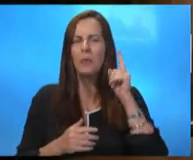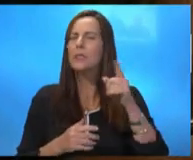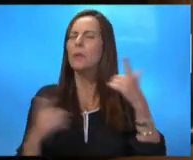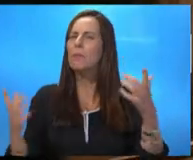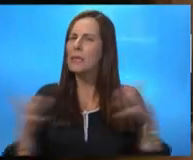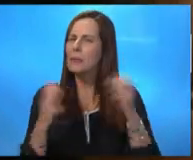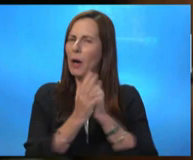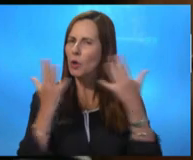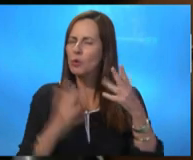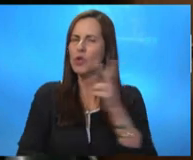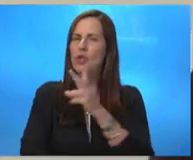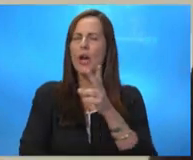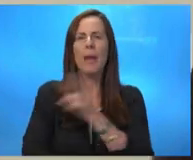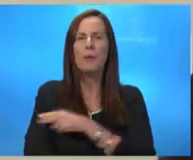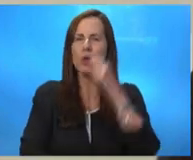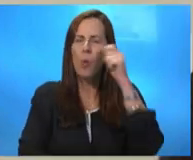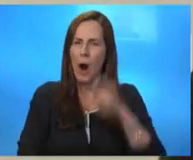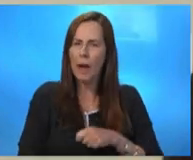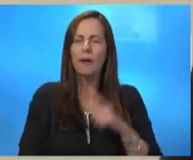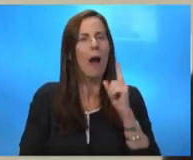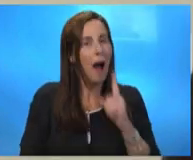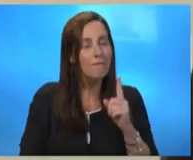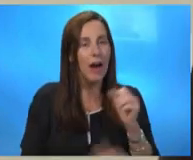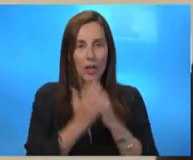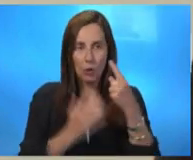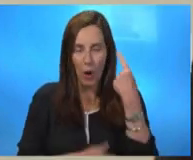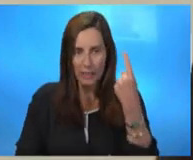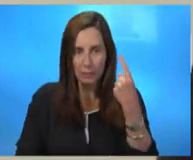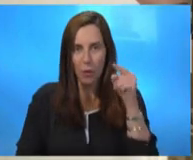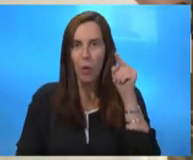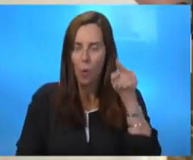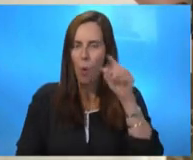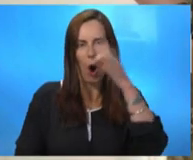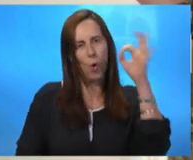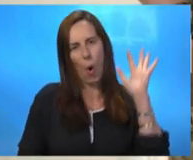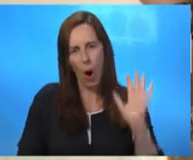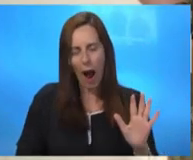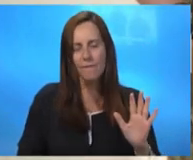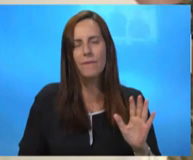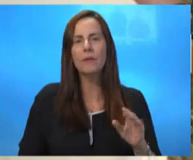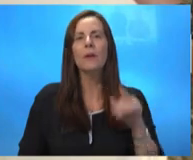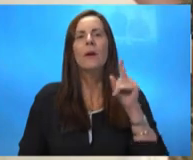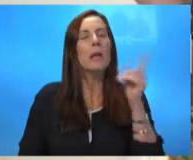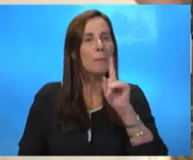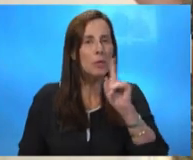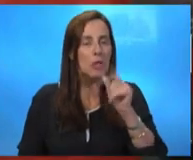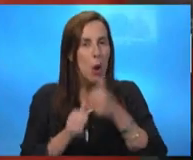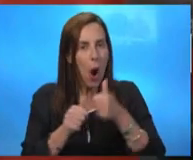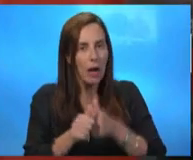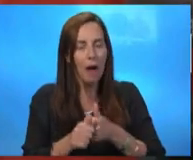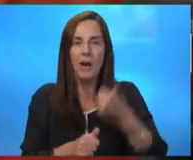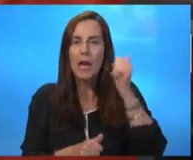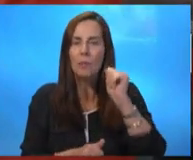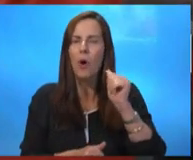עיתונאים של משטרת אוקראינה הערב, אבל העיתונאי בבצ'נקו הוא הכוכב מאחורי הדוכן, ולמי שלא עקב, אתמול